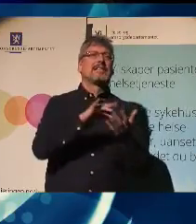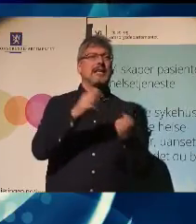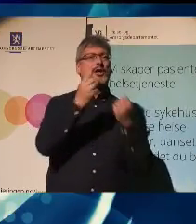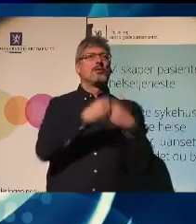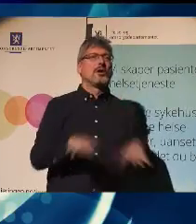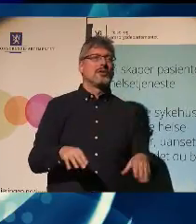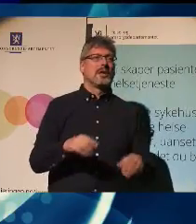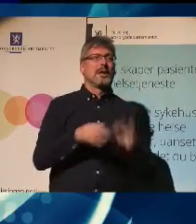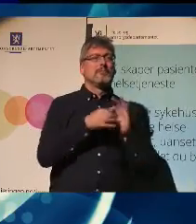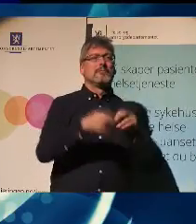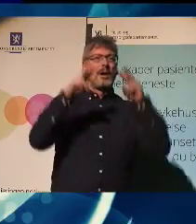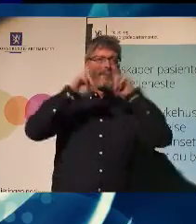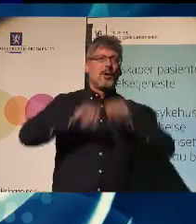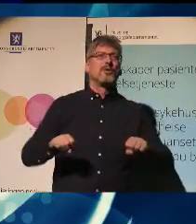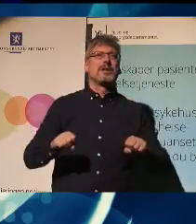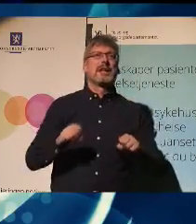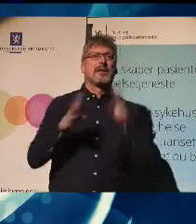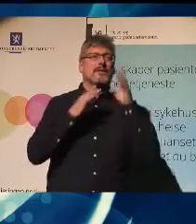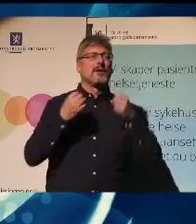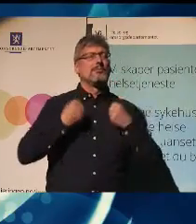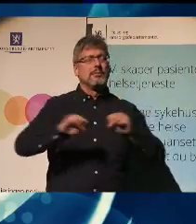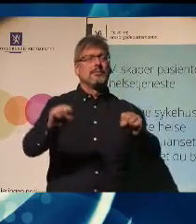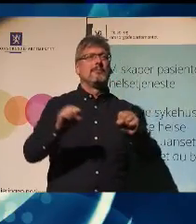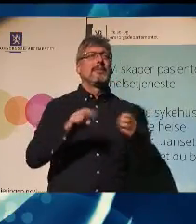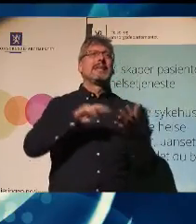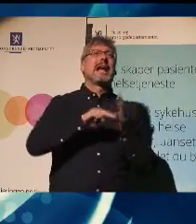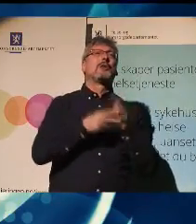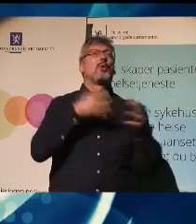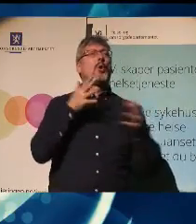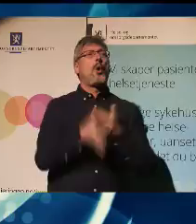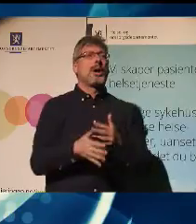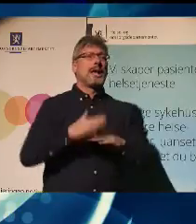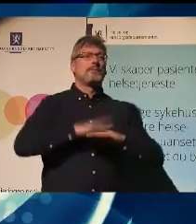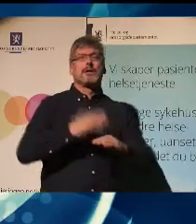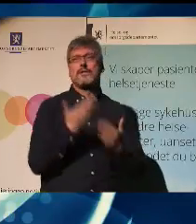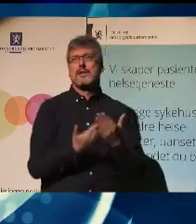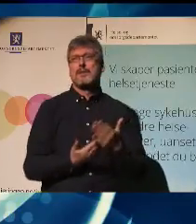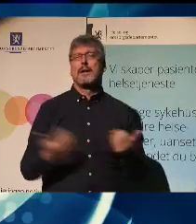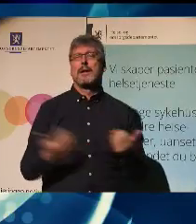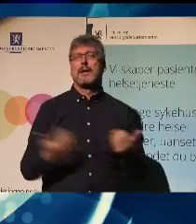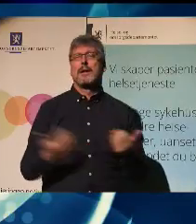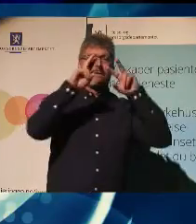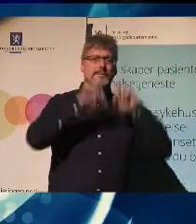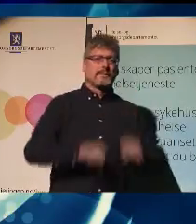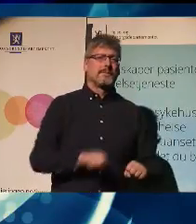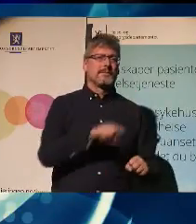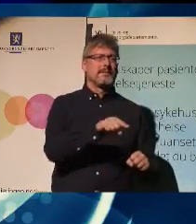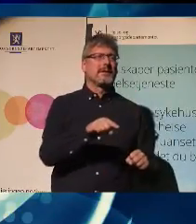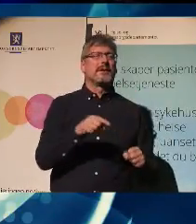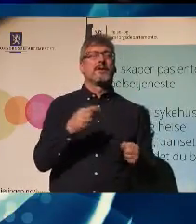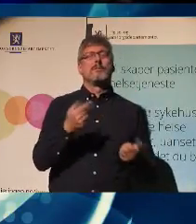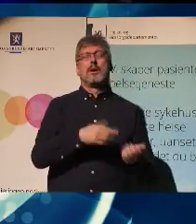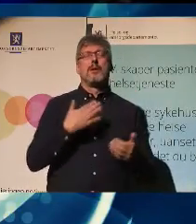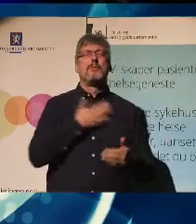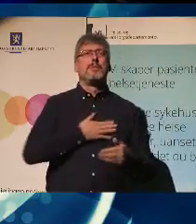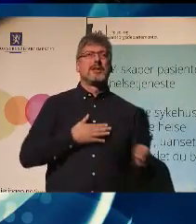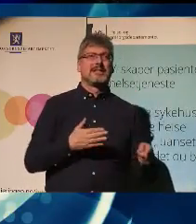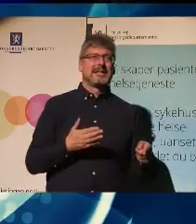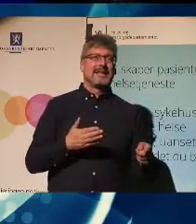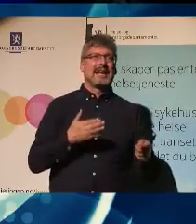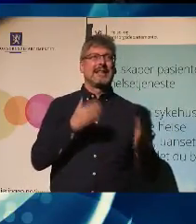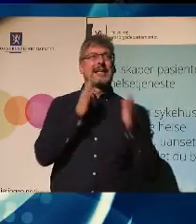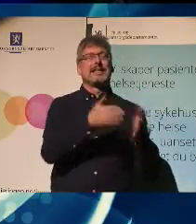og innovasjon og drive det fram, teknologibasert for eksempel. Her skal vi forske på pasientsentriske tjenester, ikke minst hvilke konsekvenser